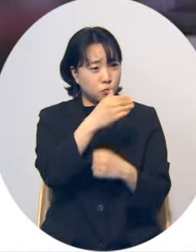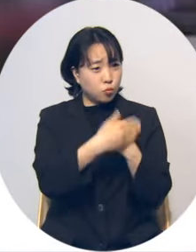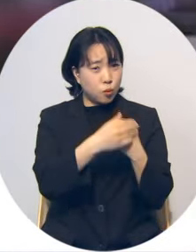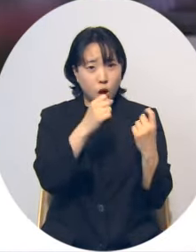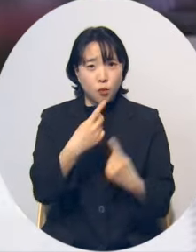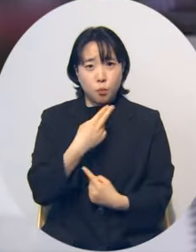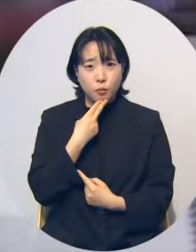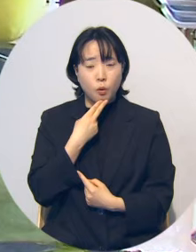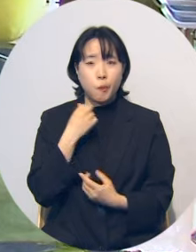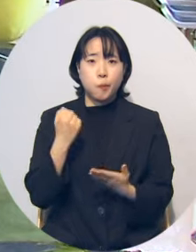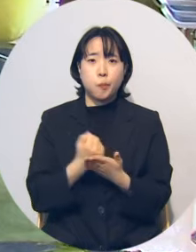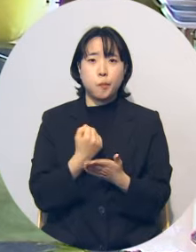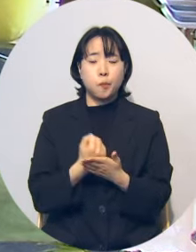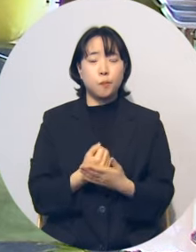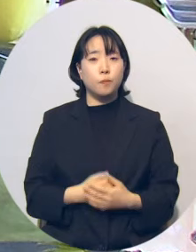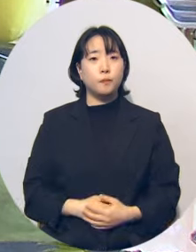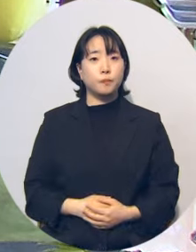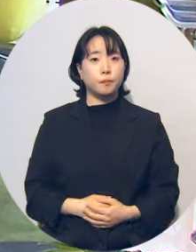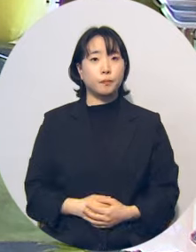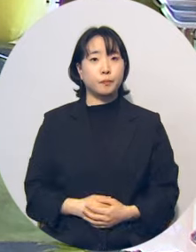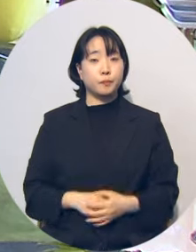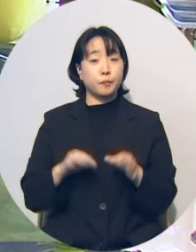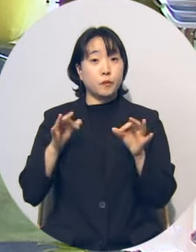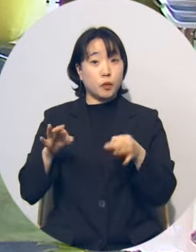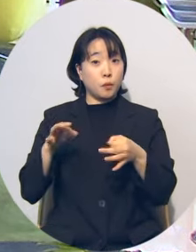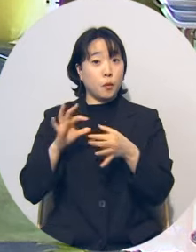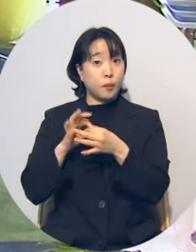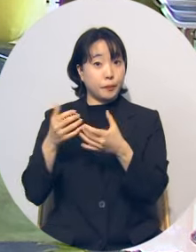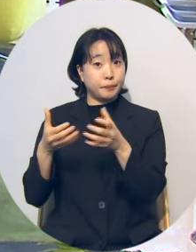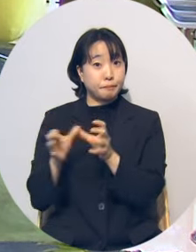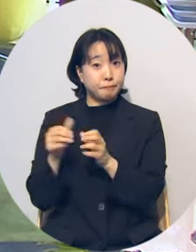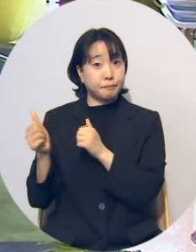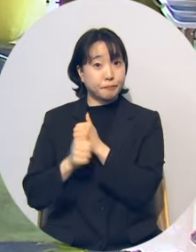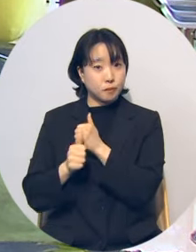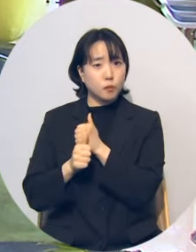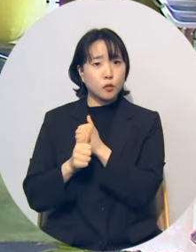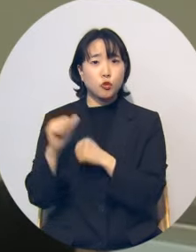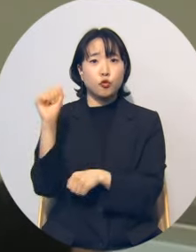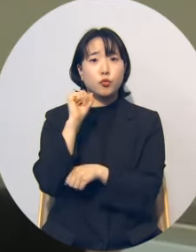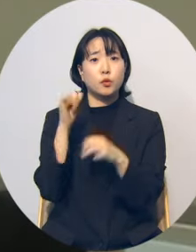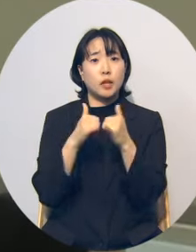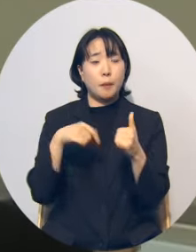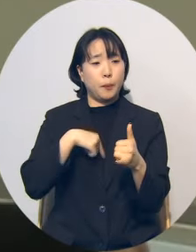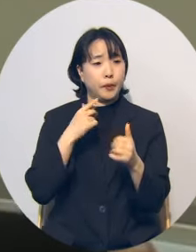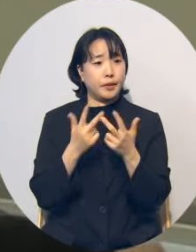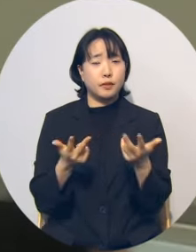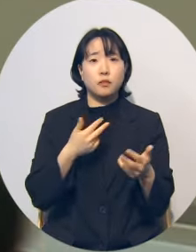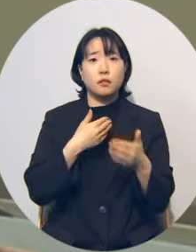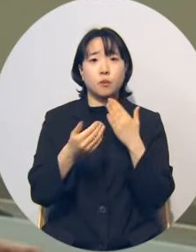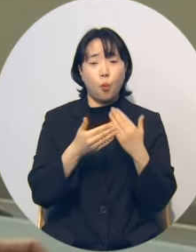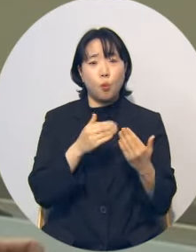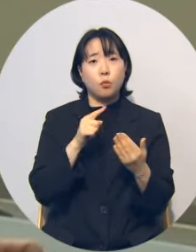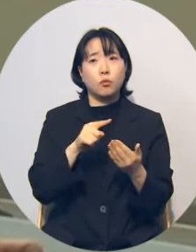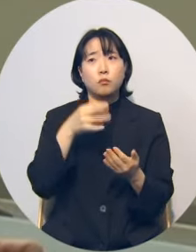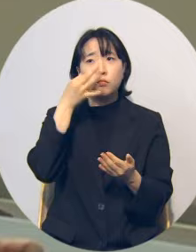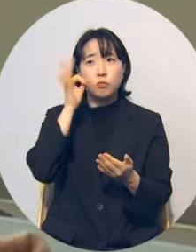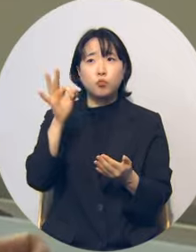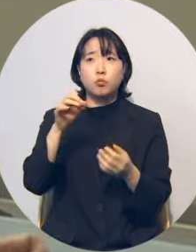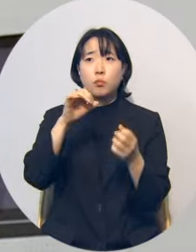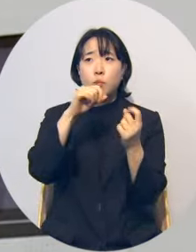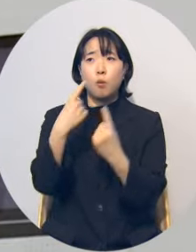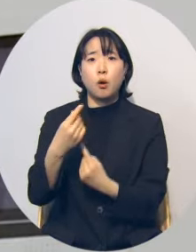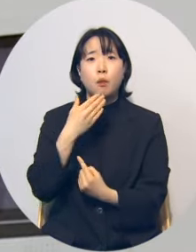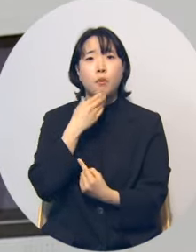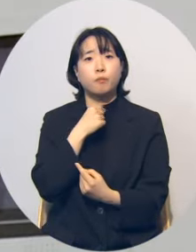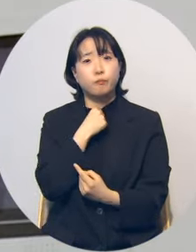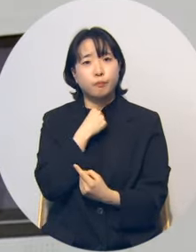못한다 그래서 금융위원회와 금융감독원은 운전자가 본인의 운전 경력을 인정받아 보험료 부담을 줄일 수